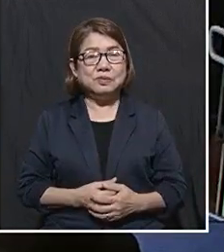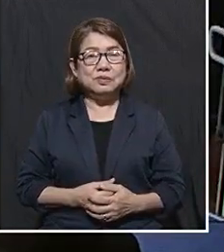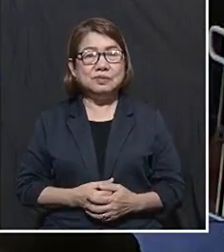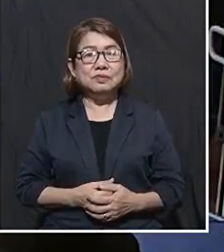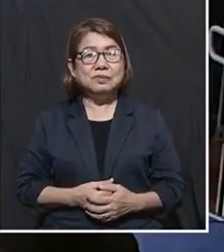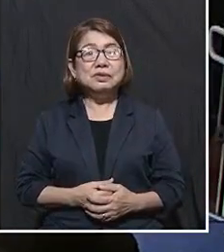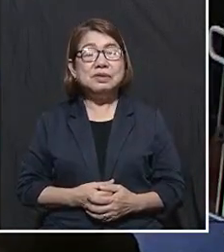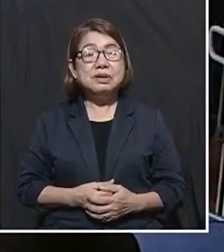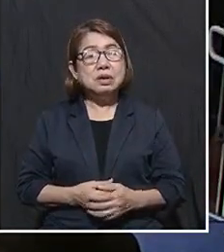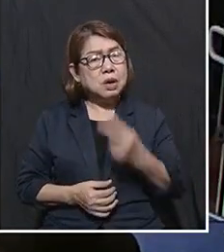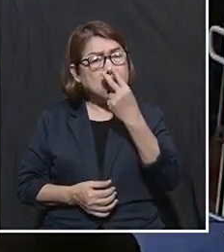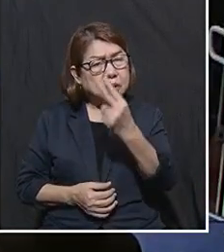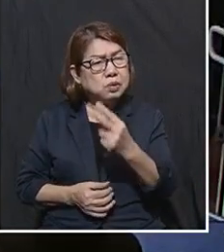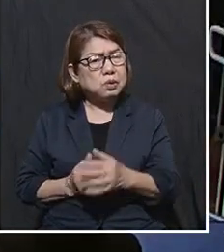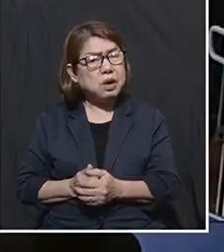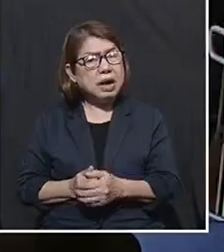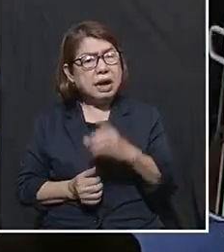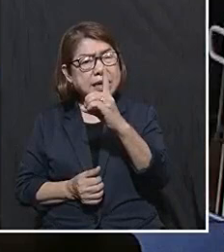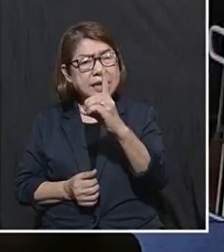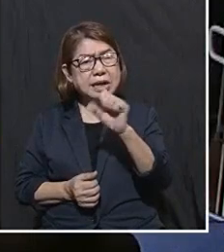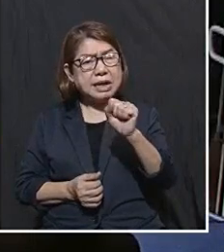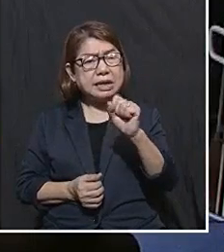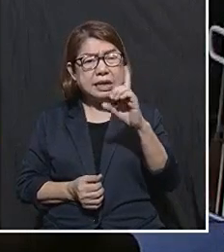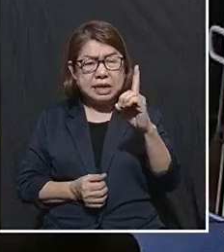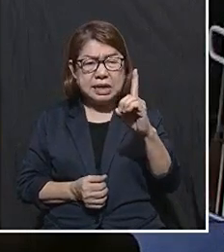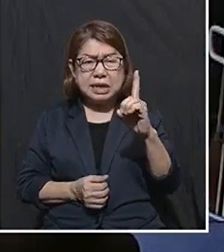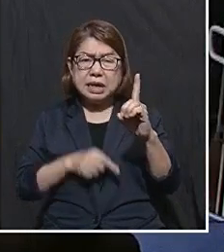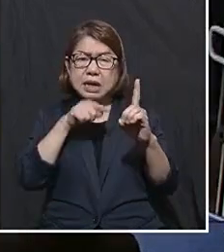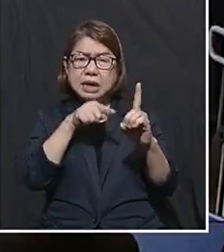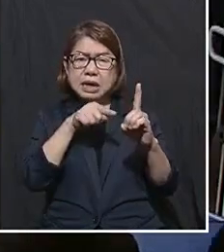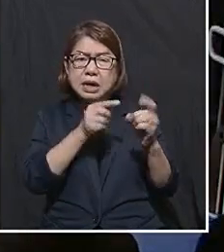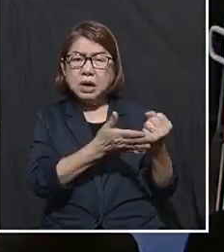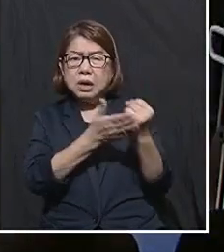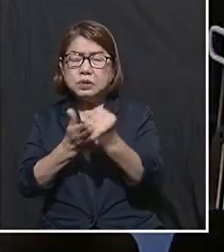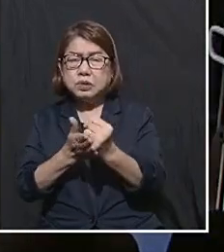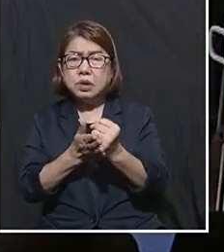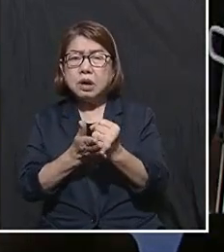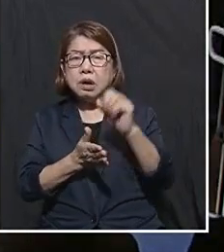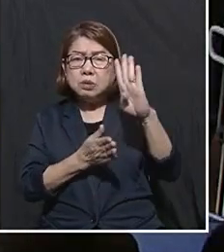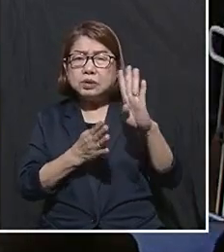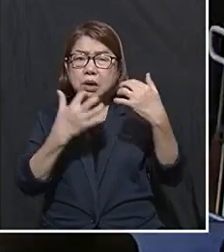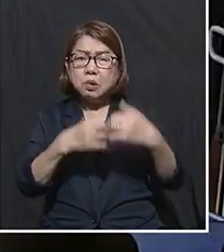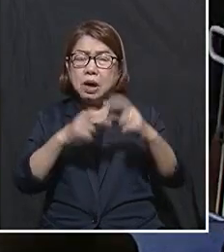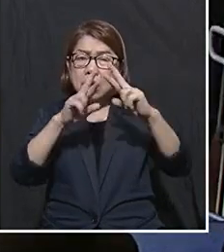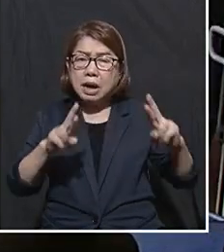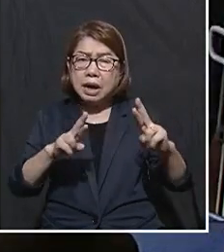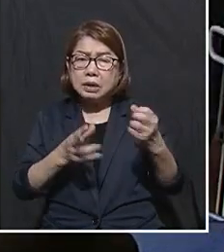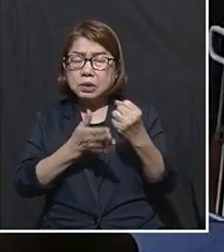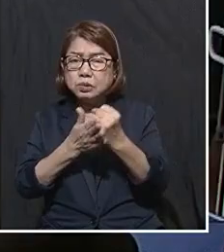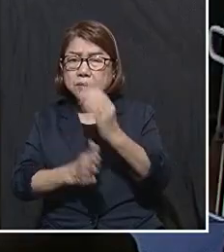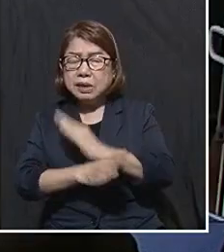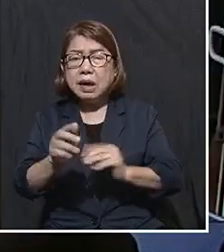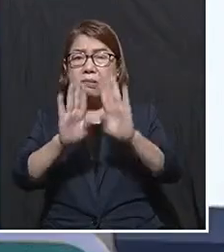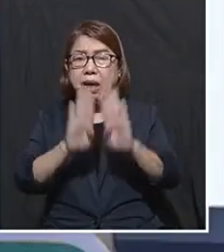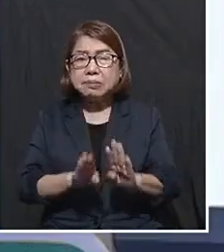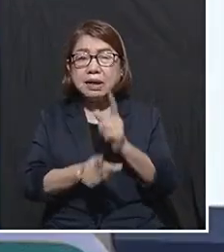ามาดูกันต่อว่าหน่วยงานนี้ที่เราเรียกกันว่า DSD จะมาช่วยสถานประกอบการตอบโจทย์ยังไงในการจ้างผู้พิการมาตรา